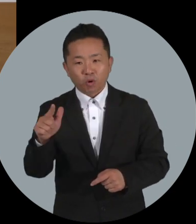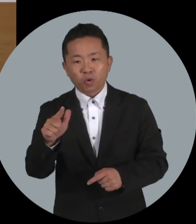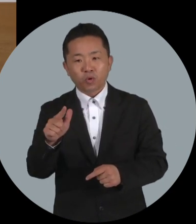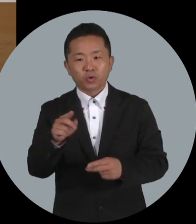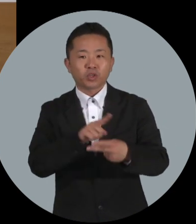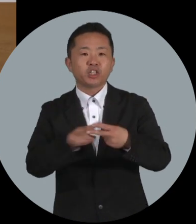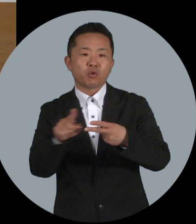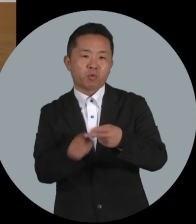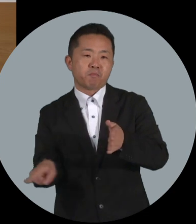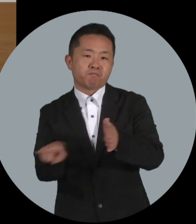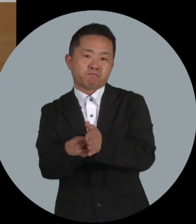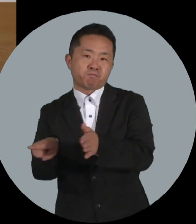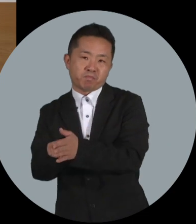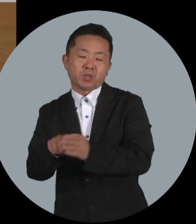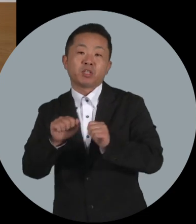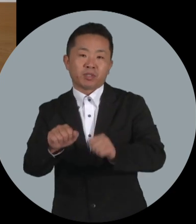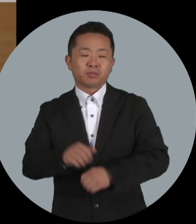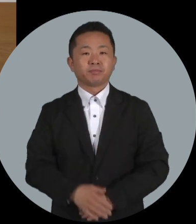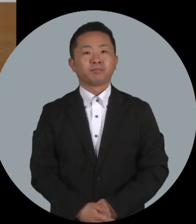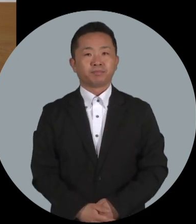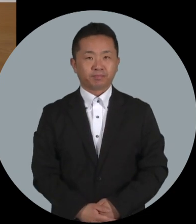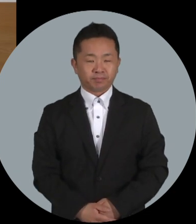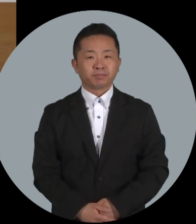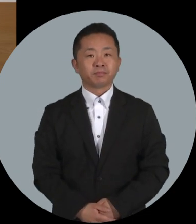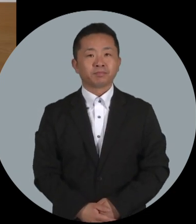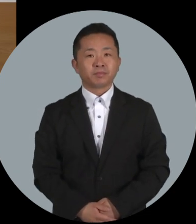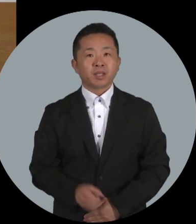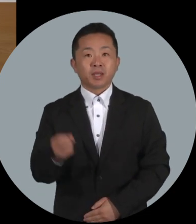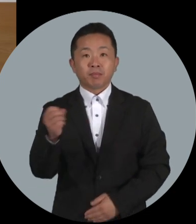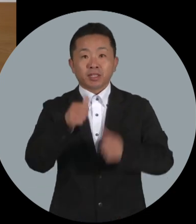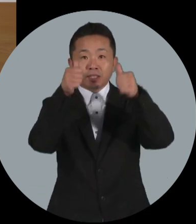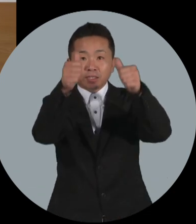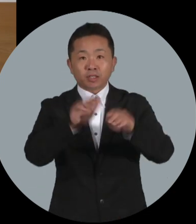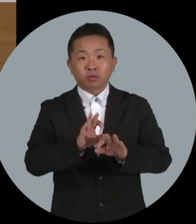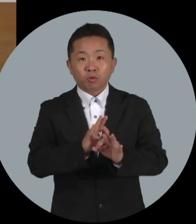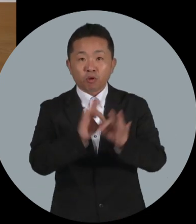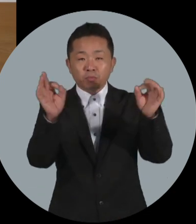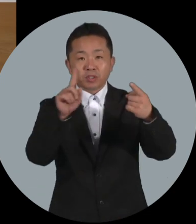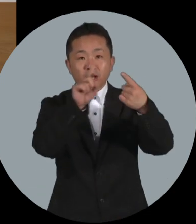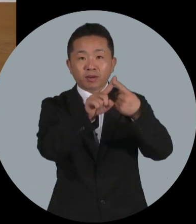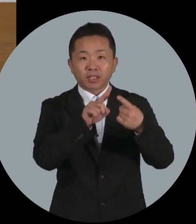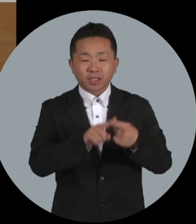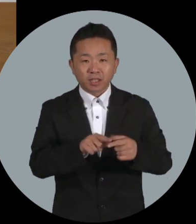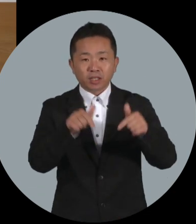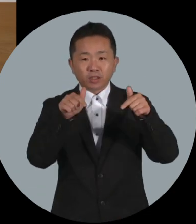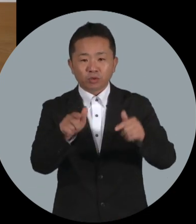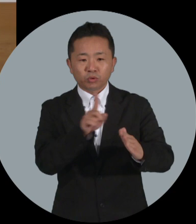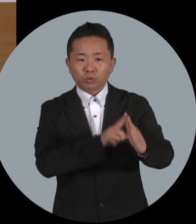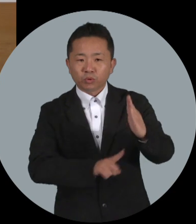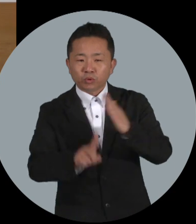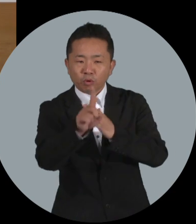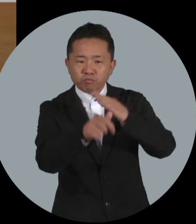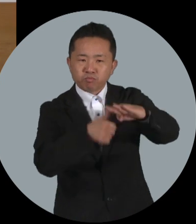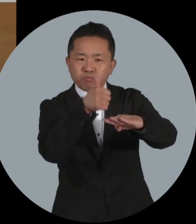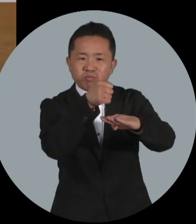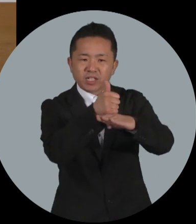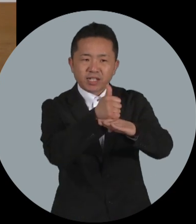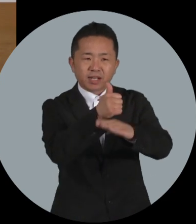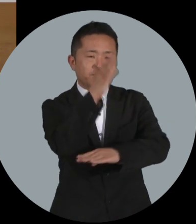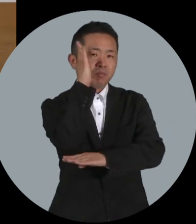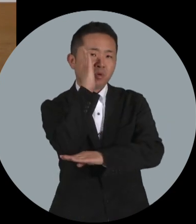装したことなどとなっております。また、サイトオープンに合わせまして、京都のトップリーダーの皆様にご講演をい